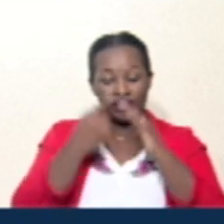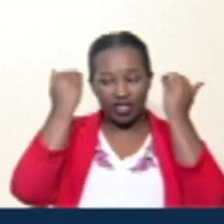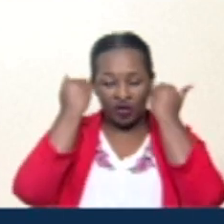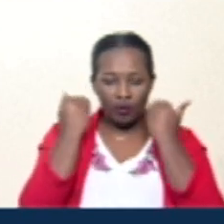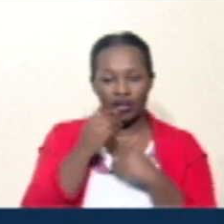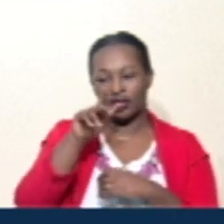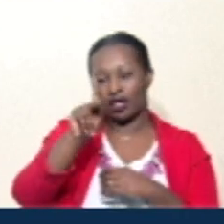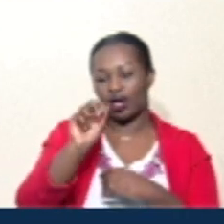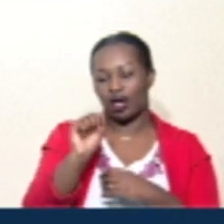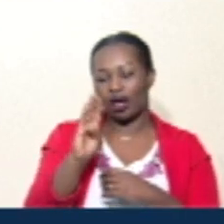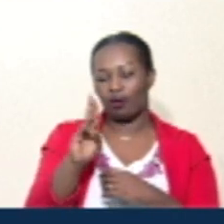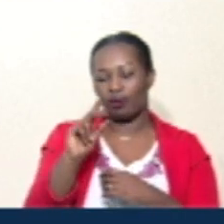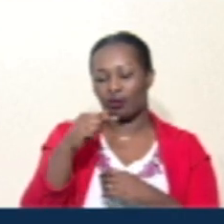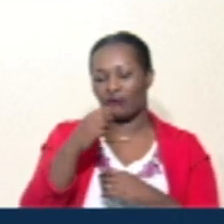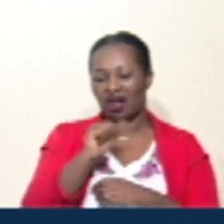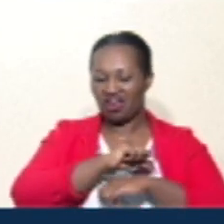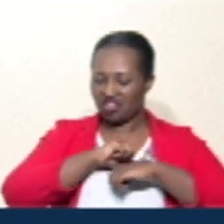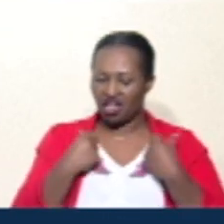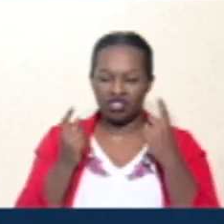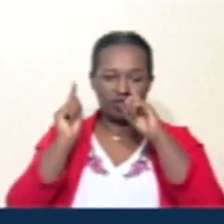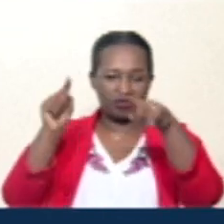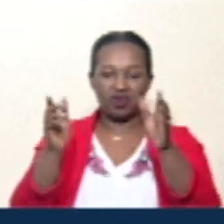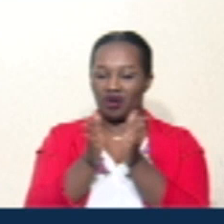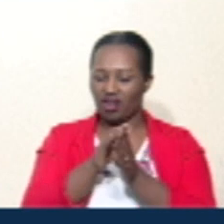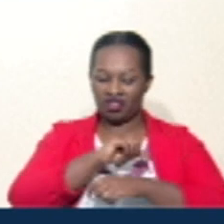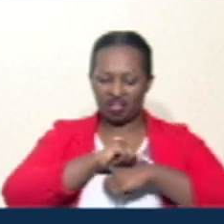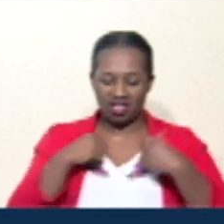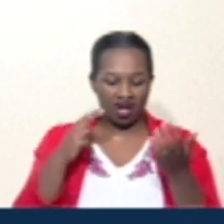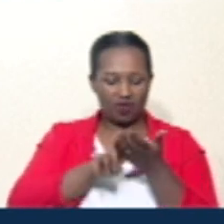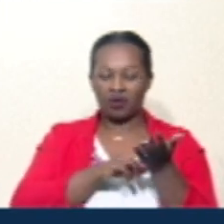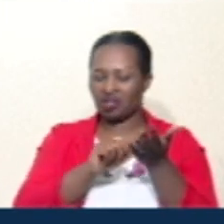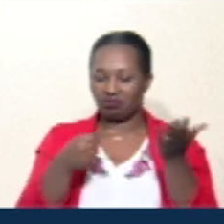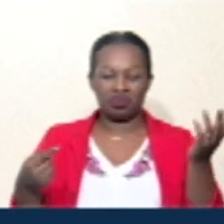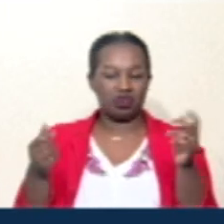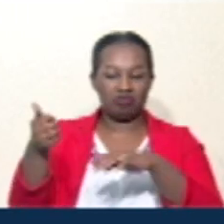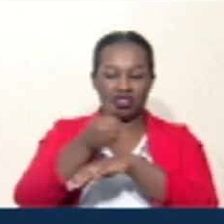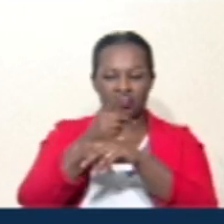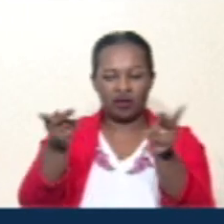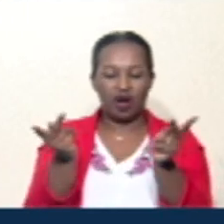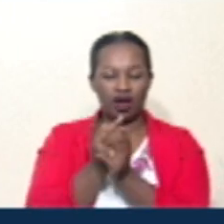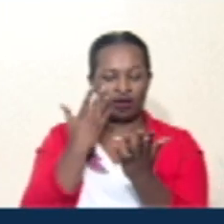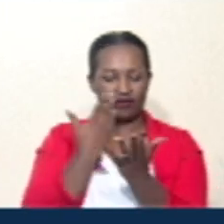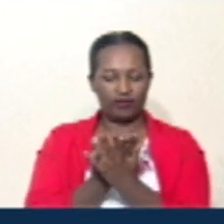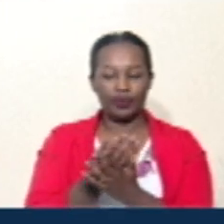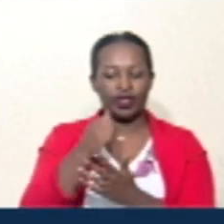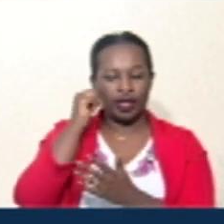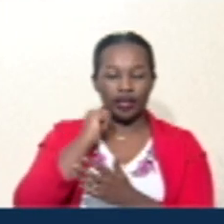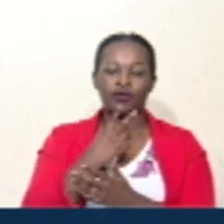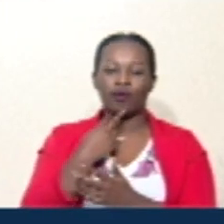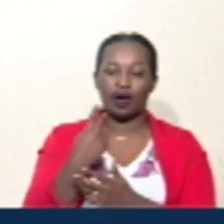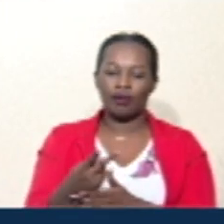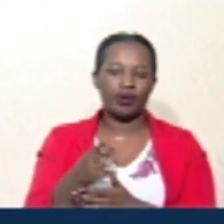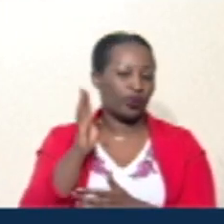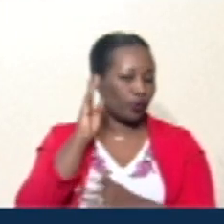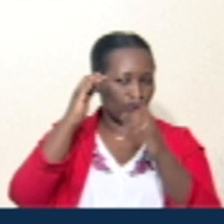kurwitabira ndetse yanga no gukoresha uburyo bw'ikoranabuhanga bwashyizweho abafungiye Ku munsi w'ejo kwa kabiri nabwo urukiko rwahe rwumvise undi